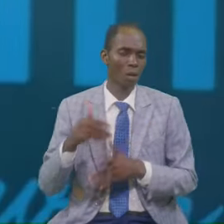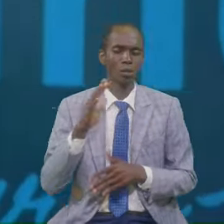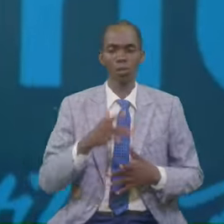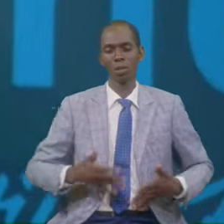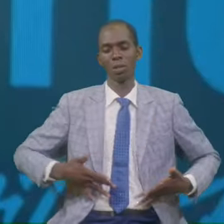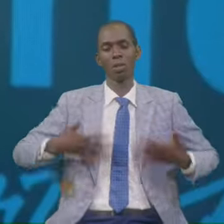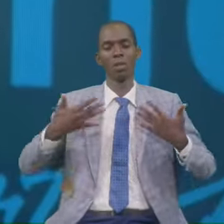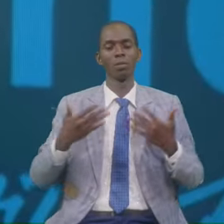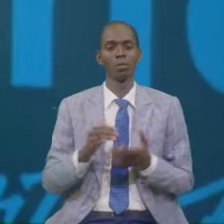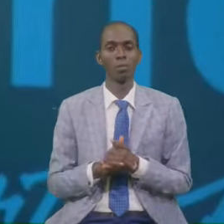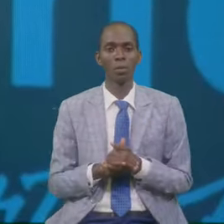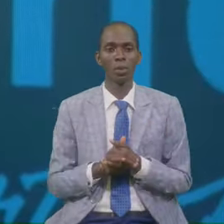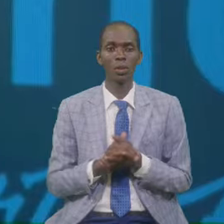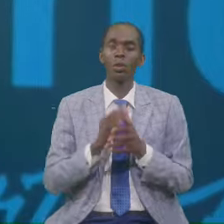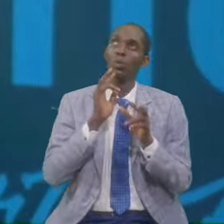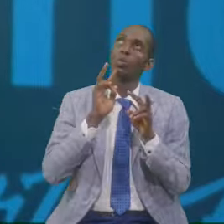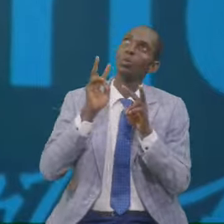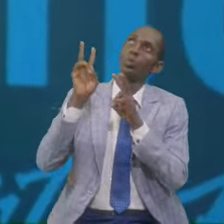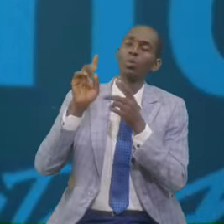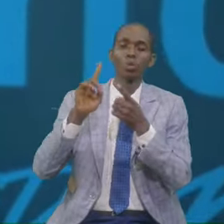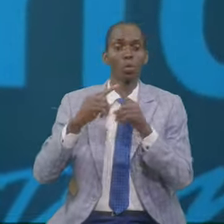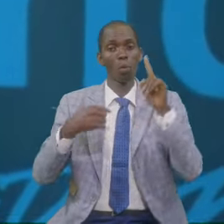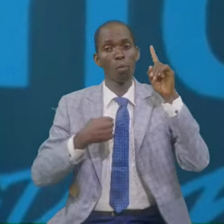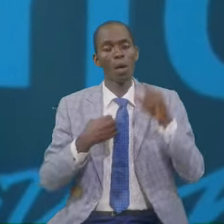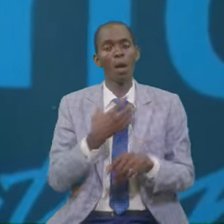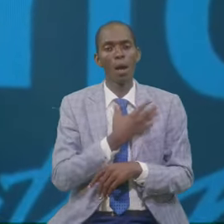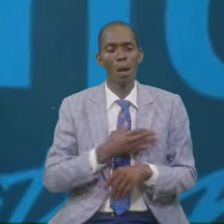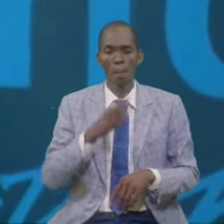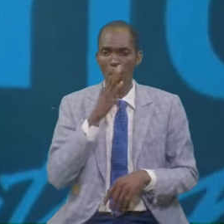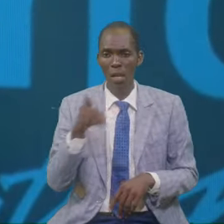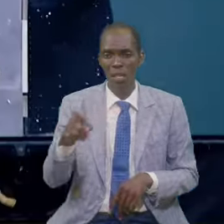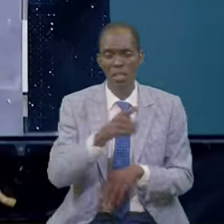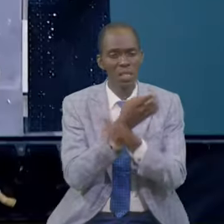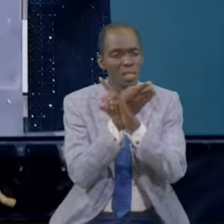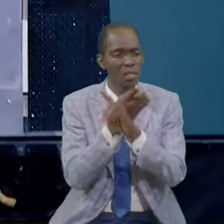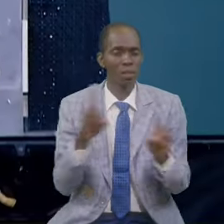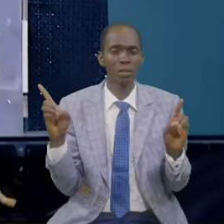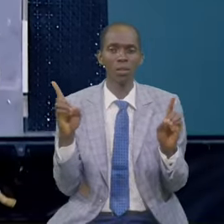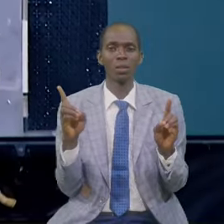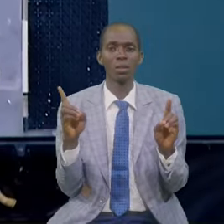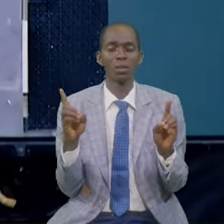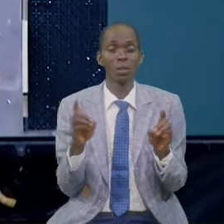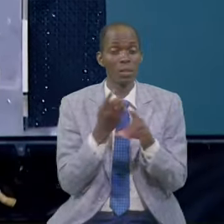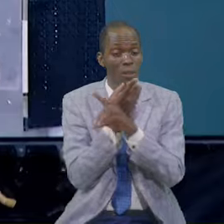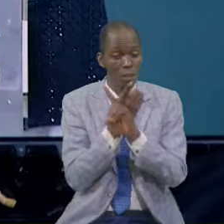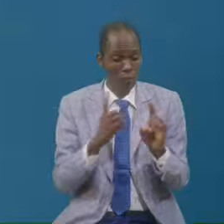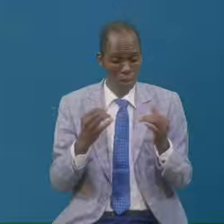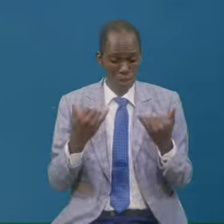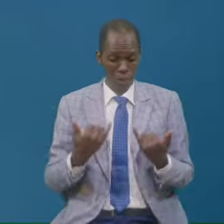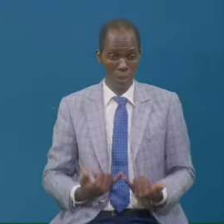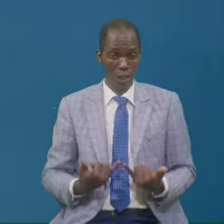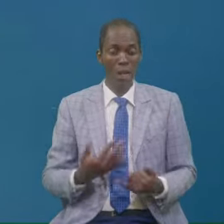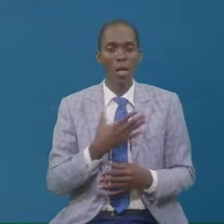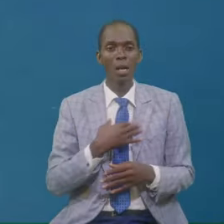Look unto me and be delivered. నా వైపు చూచి విడుదల పొందండి. Delivered now and delivered